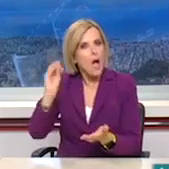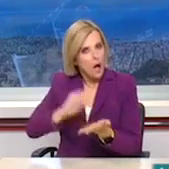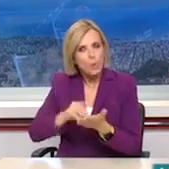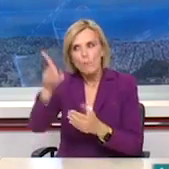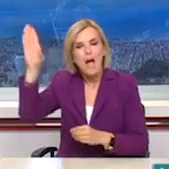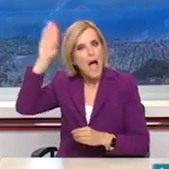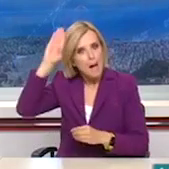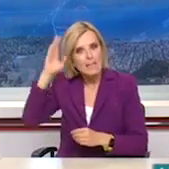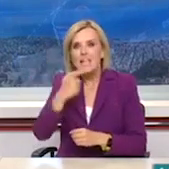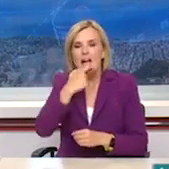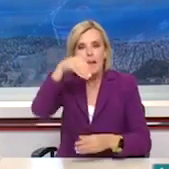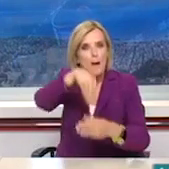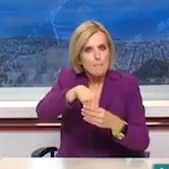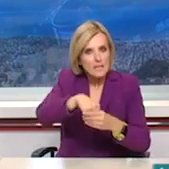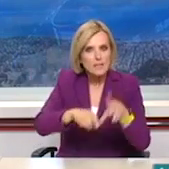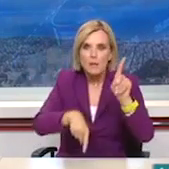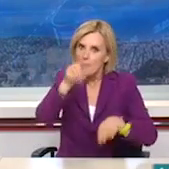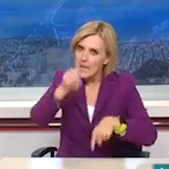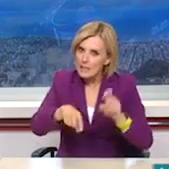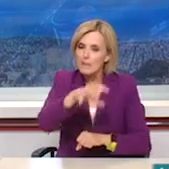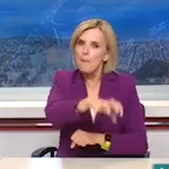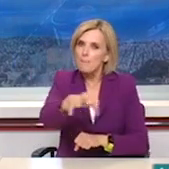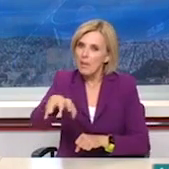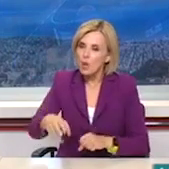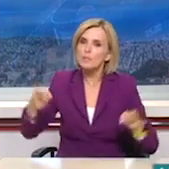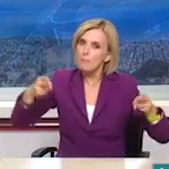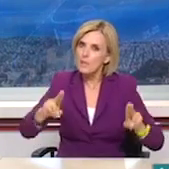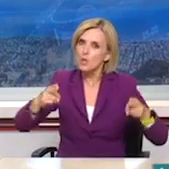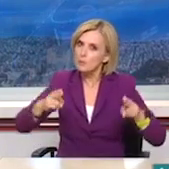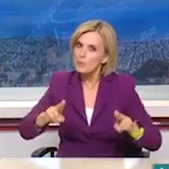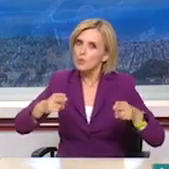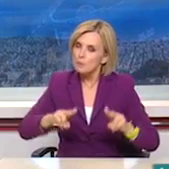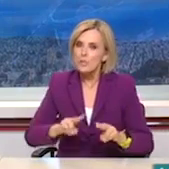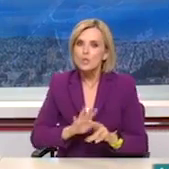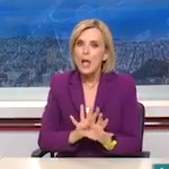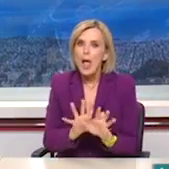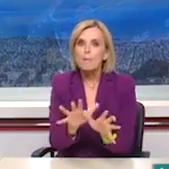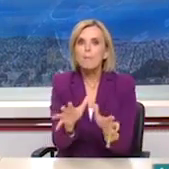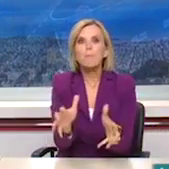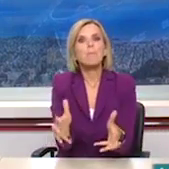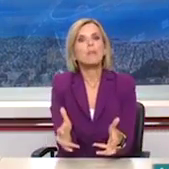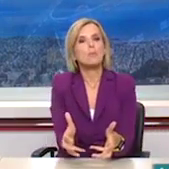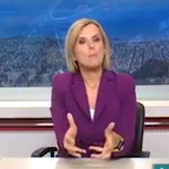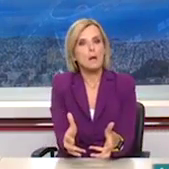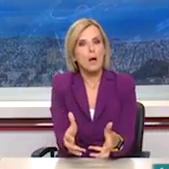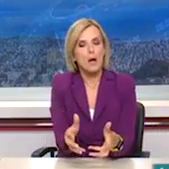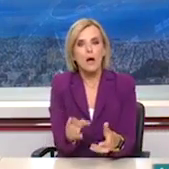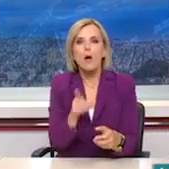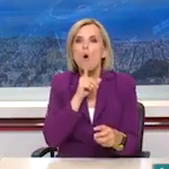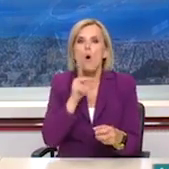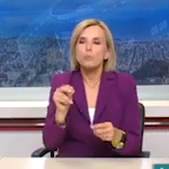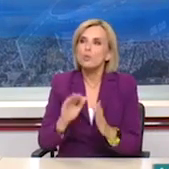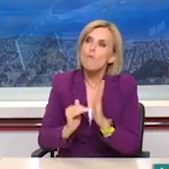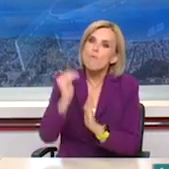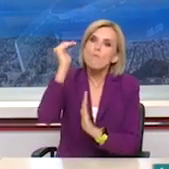και στην Αγγλία. Μέσα στην Αγγλία υπάρχουν περιοχές οι οποίες μειώνεται σταδιακά η επιδημία και άλλες περιοχές οι οποίες έχουν περισσότερα κρούσματα, όπως κάποιες περιοχές της